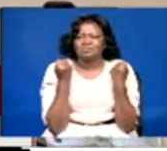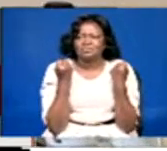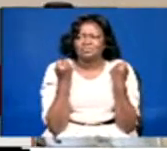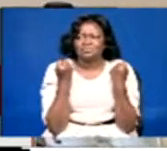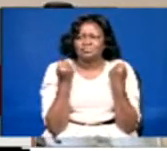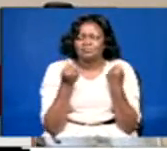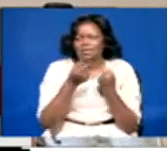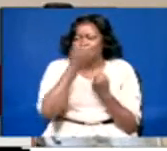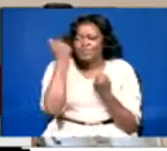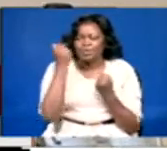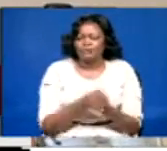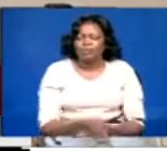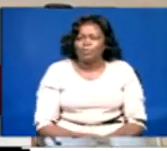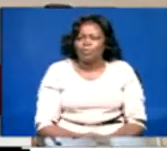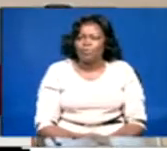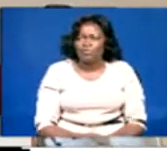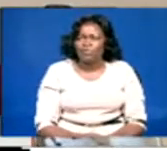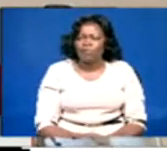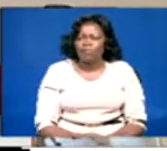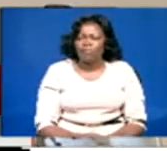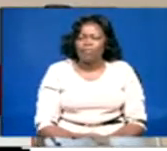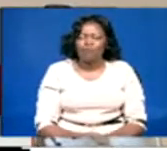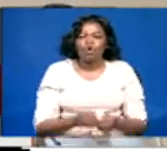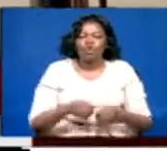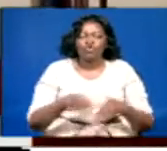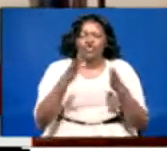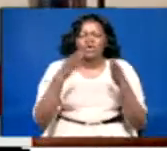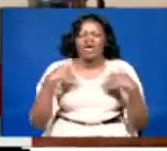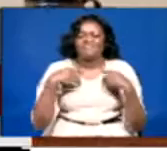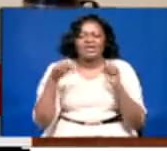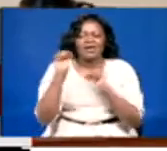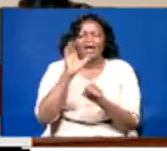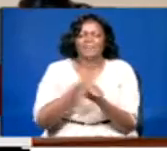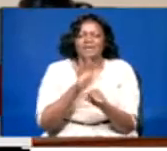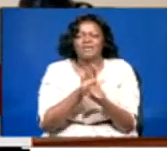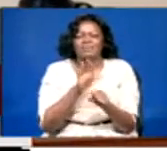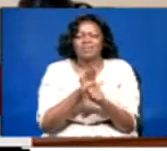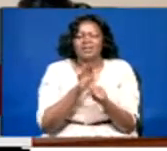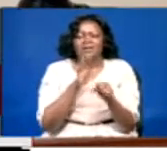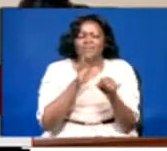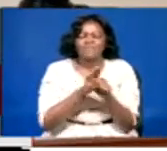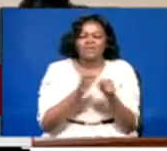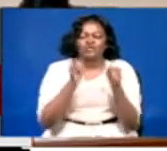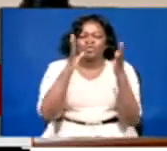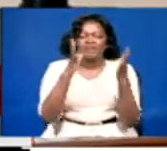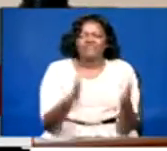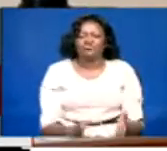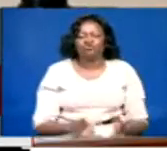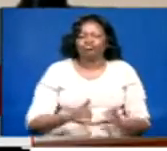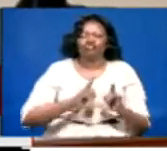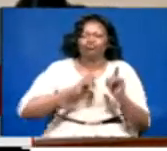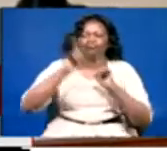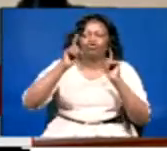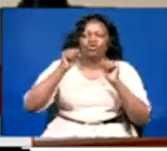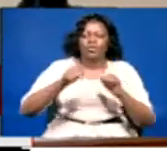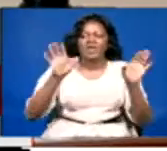kwa sababu ya barabara kuwa na magari mengi. Most of the drivers will be traveling leo